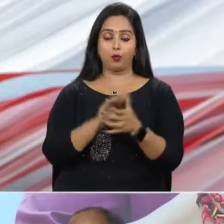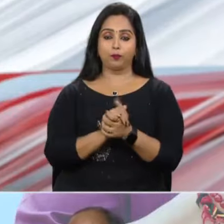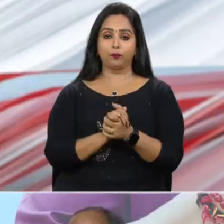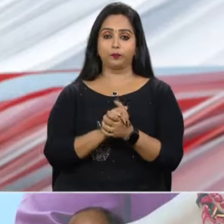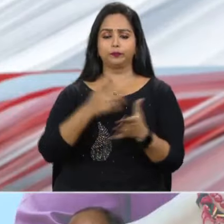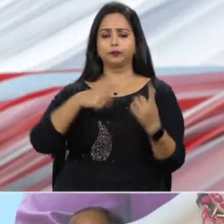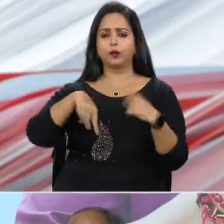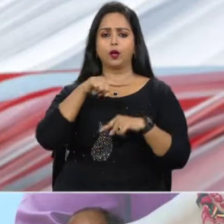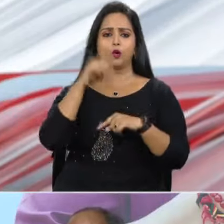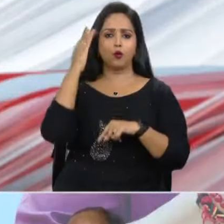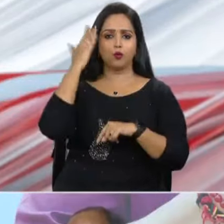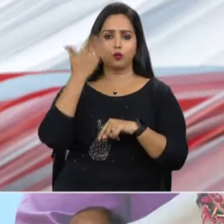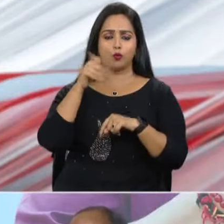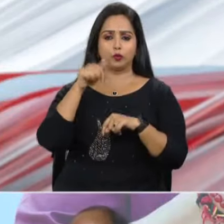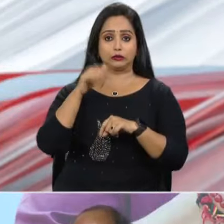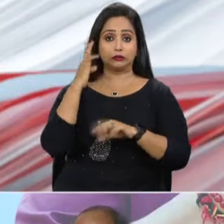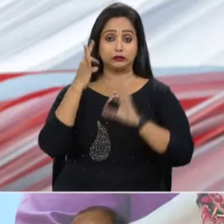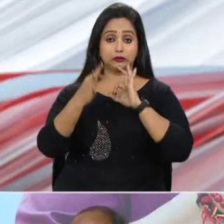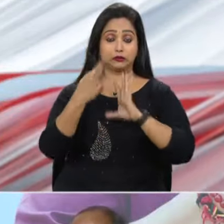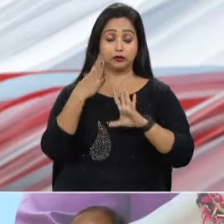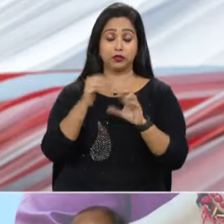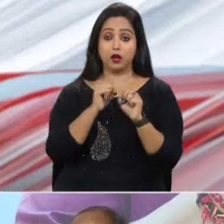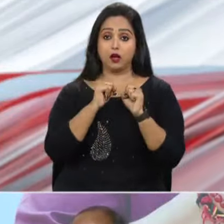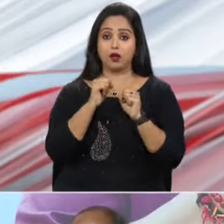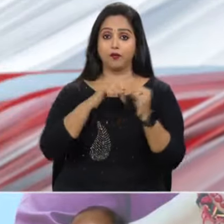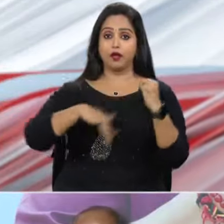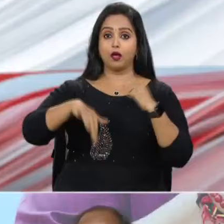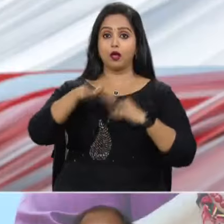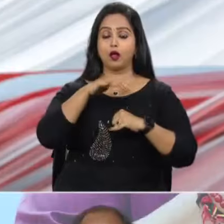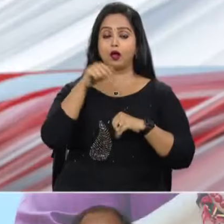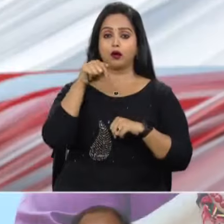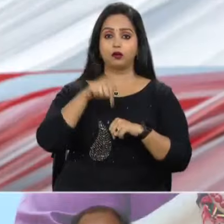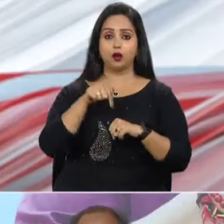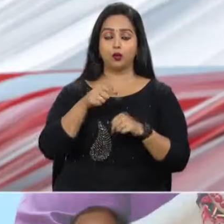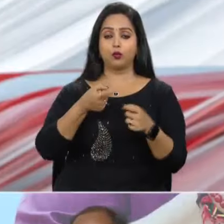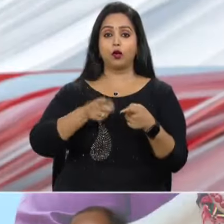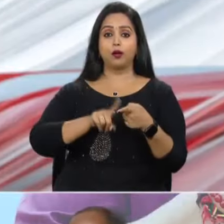നമുക്കറിയാം ഇന്ന് ഈ നഗരം ഒരുപാട് ബുദ്ധിമുട്ടുകൾ അനുഭവിക്കുന്ന ഒരു കാലഘട്ടമാണ്.